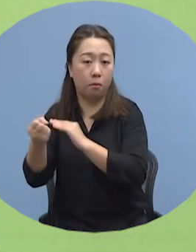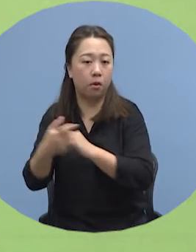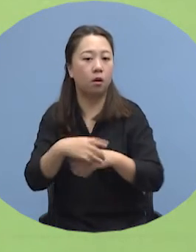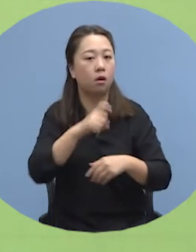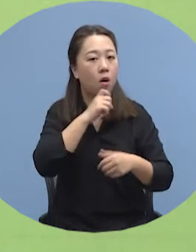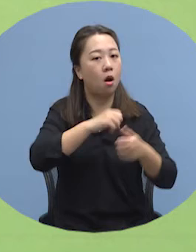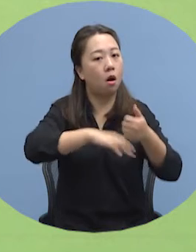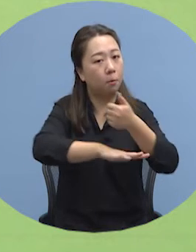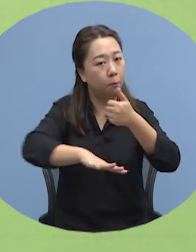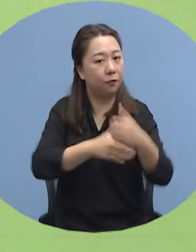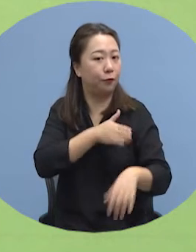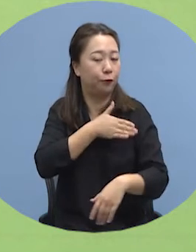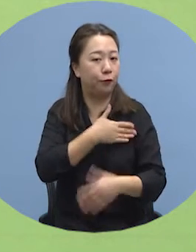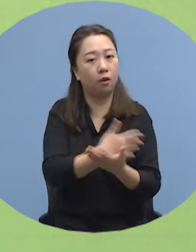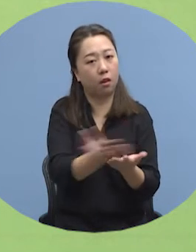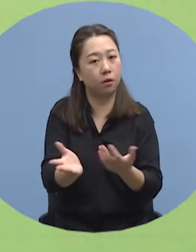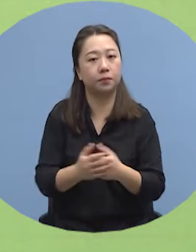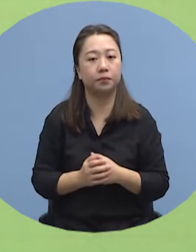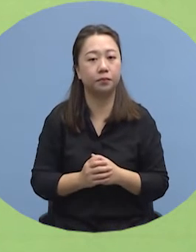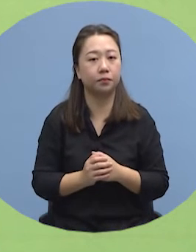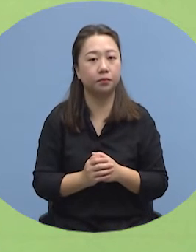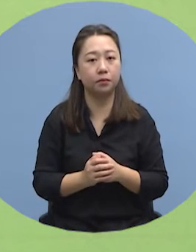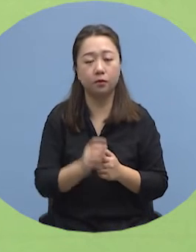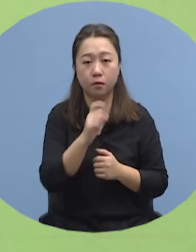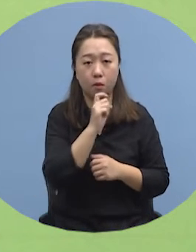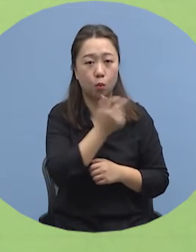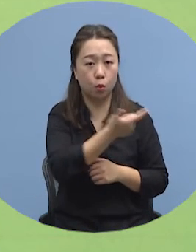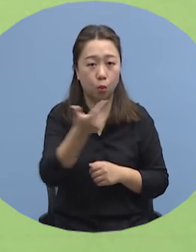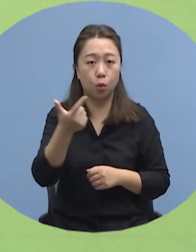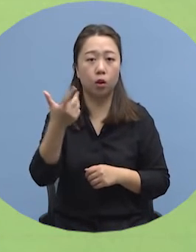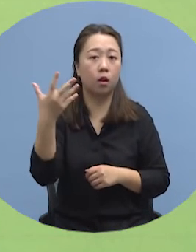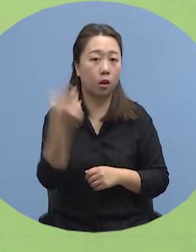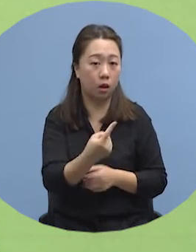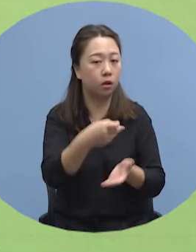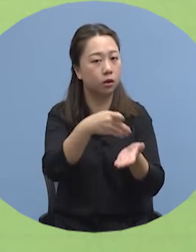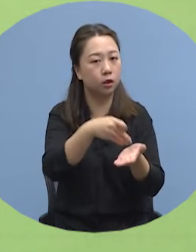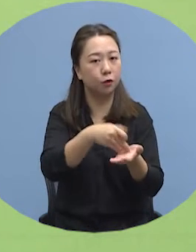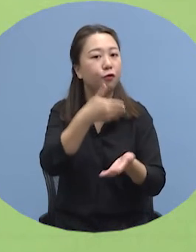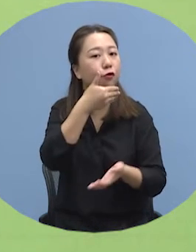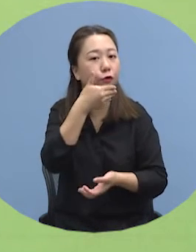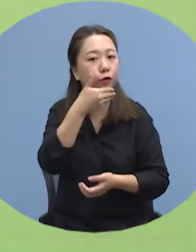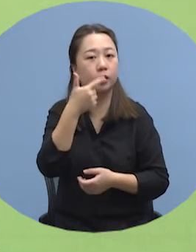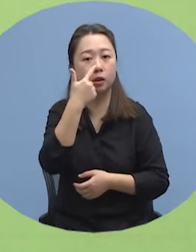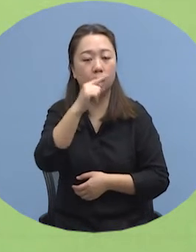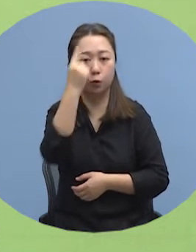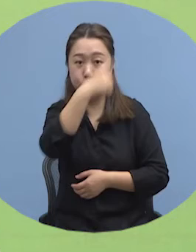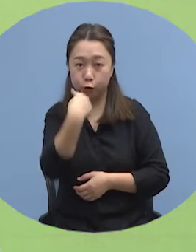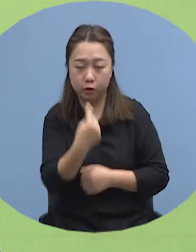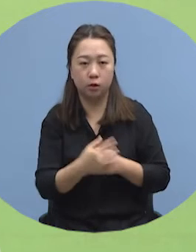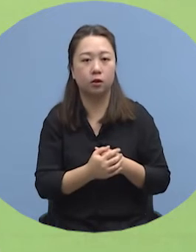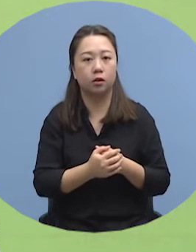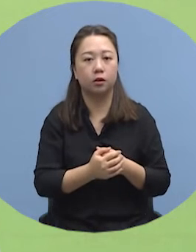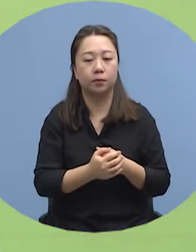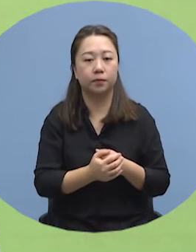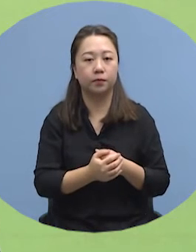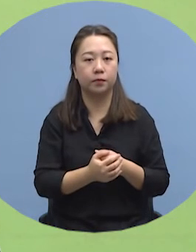層工人等等，亦都有很多第一次參選的年輕新面孔，